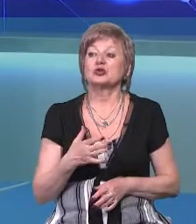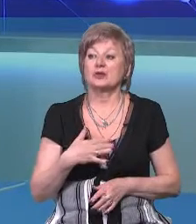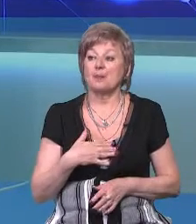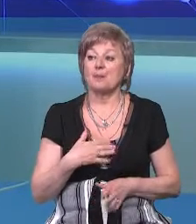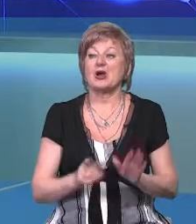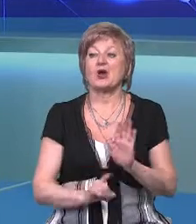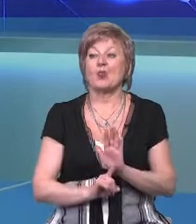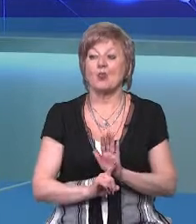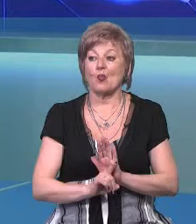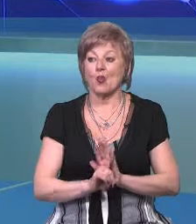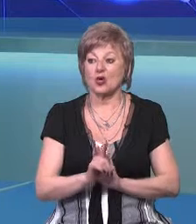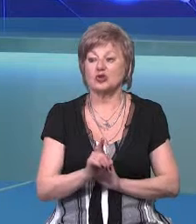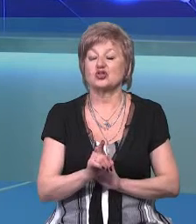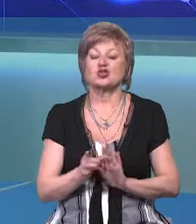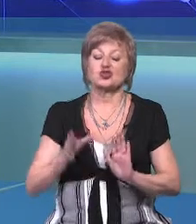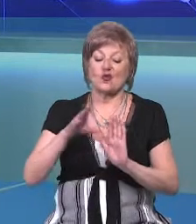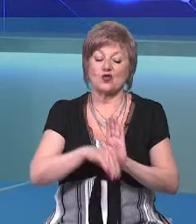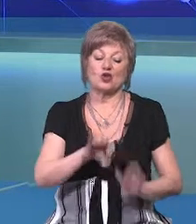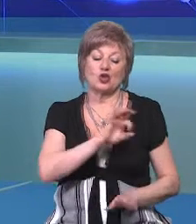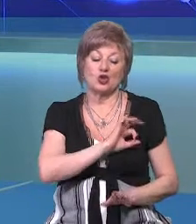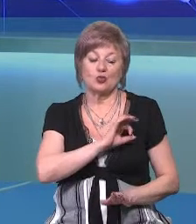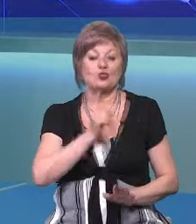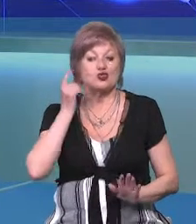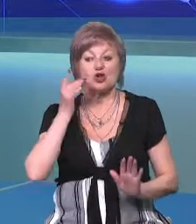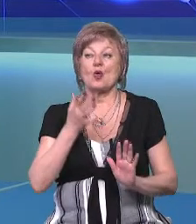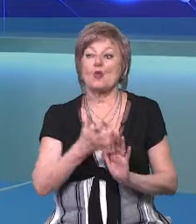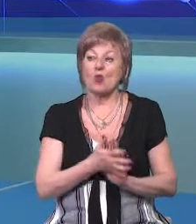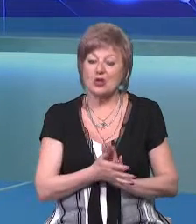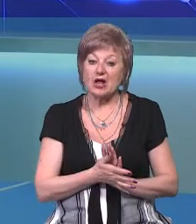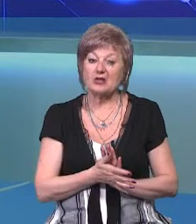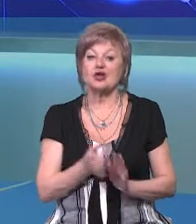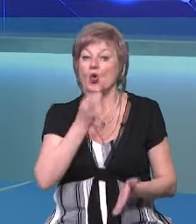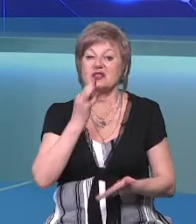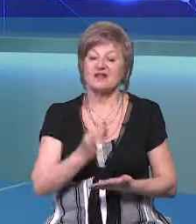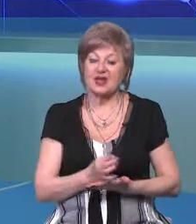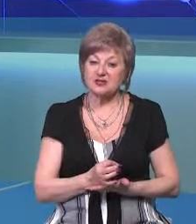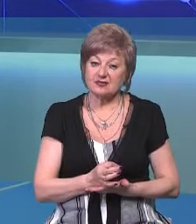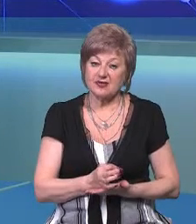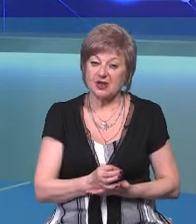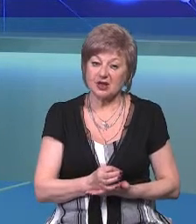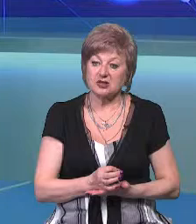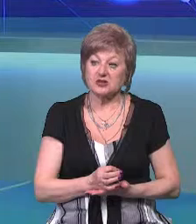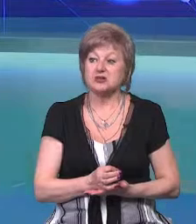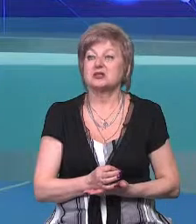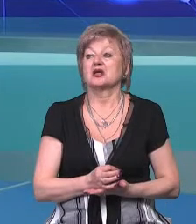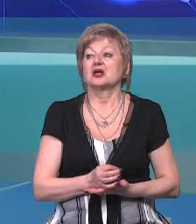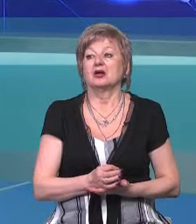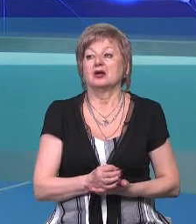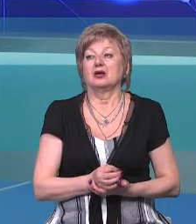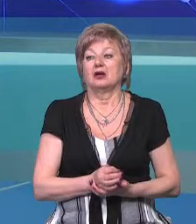почали вводити юридичне поняття, юридичну відповідальність і